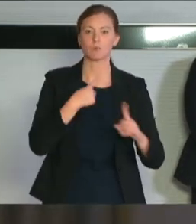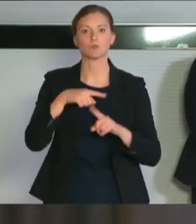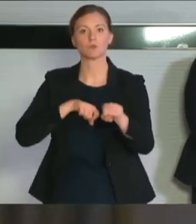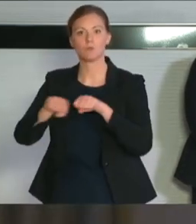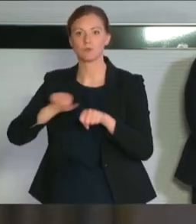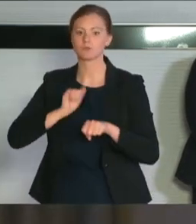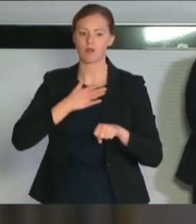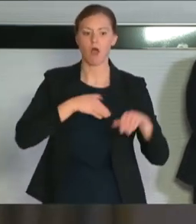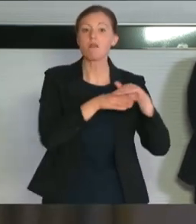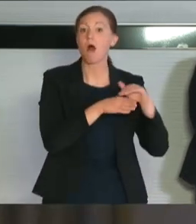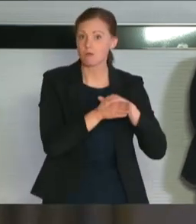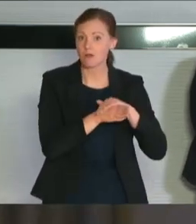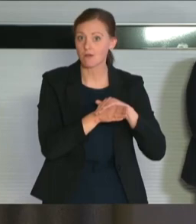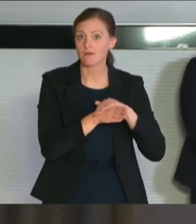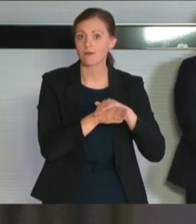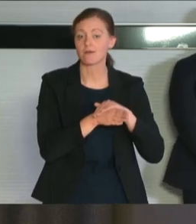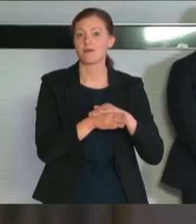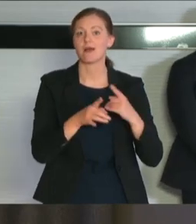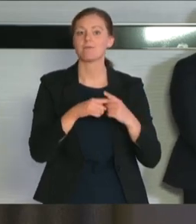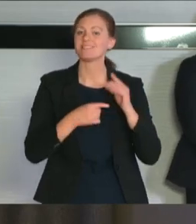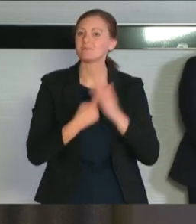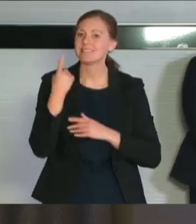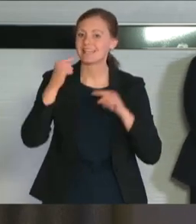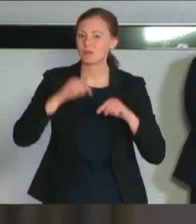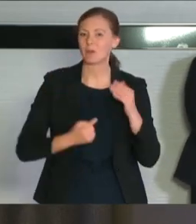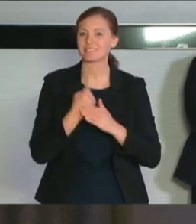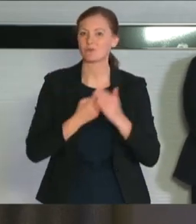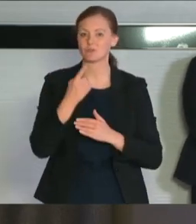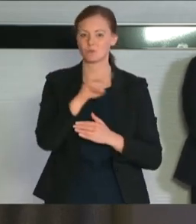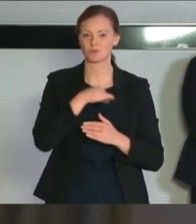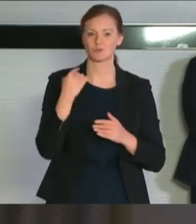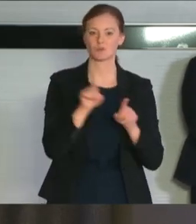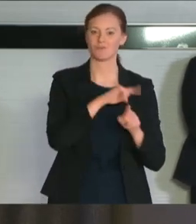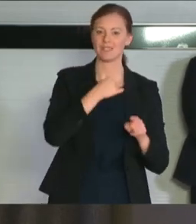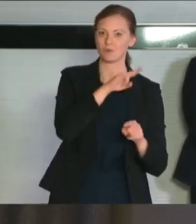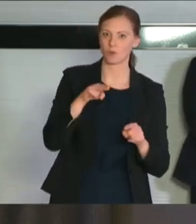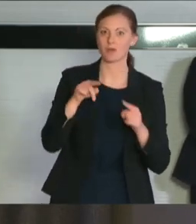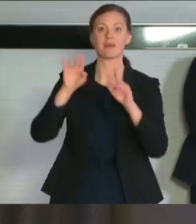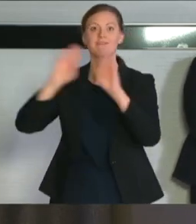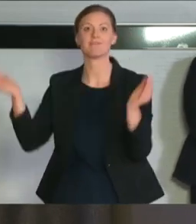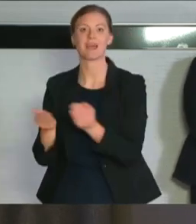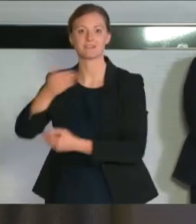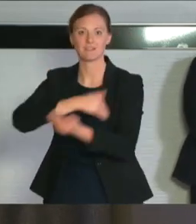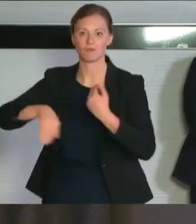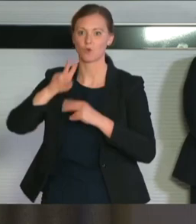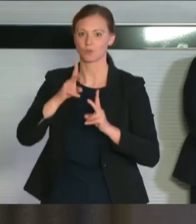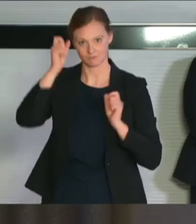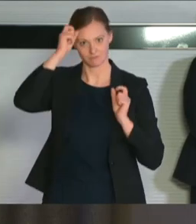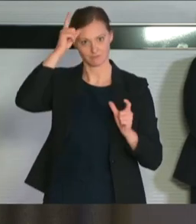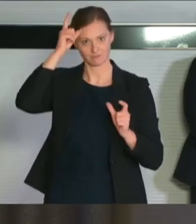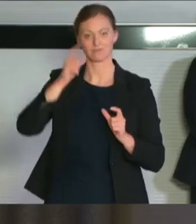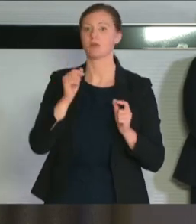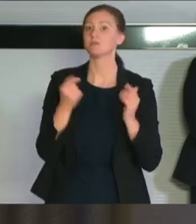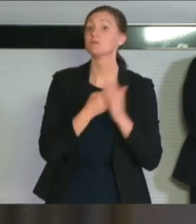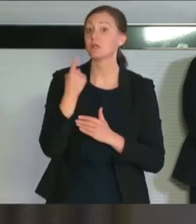som spesielt med denne situasjonen, som jo kommer til å være en lærdom som ikke bare Norge tar med seg, men som verdenssamfunnet tar med seg, det det